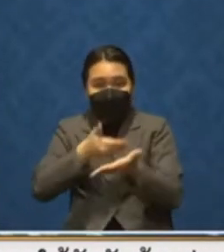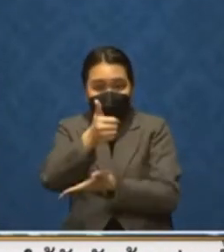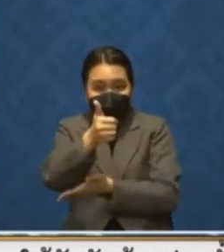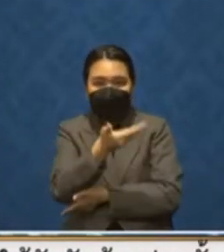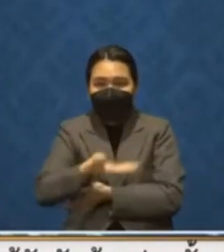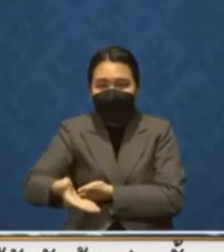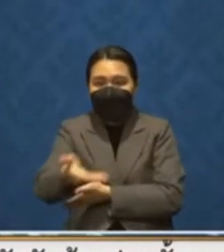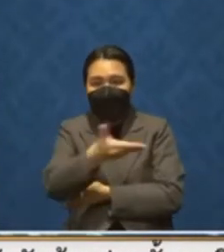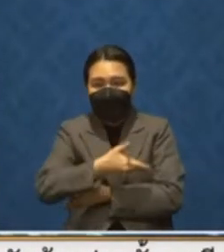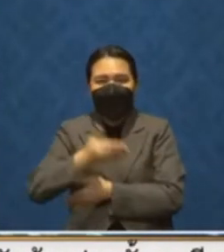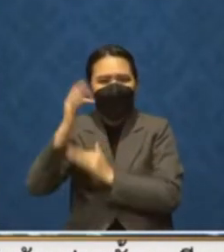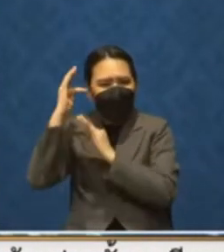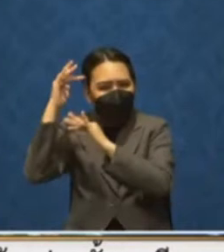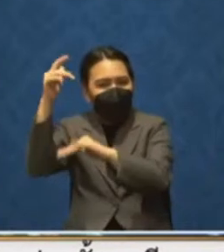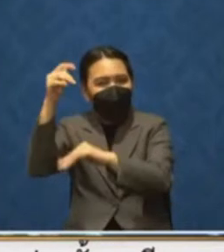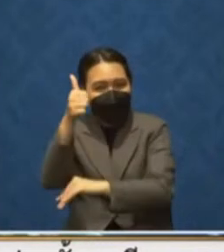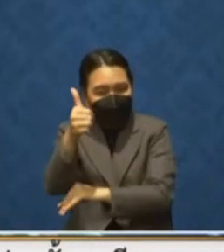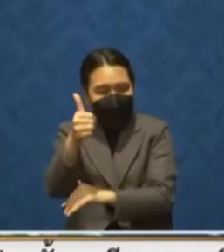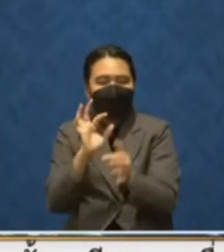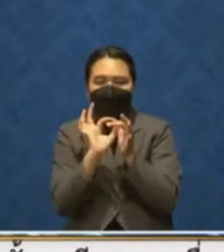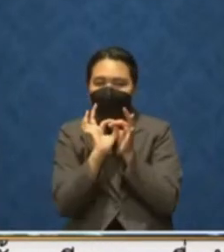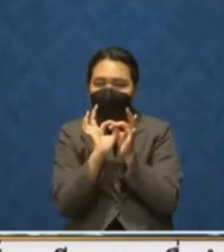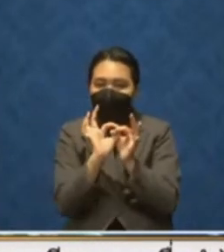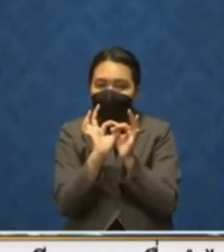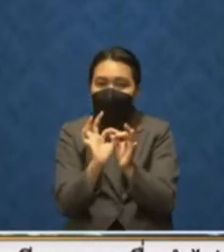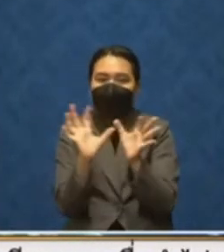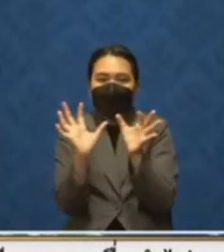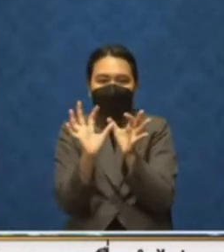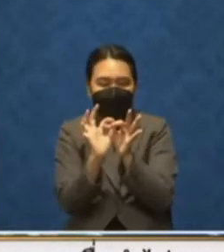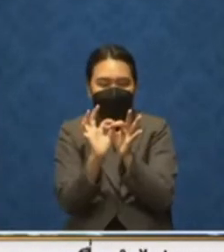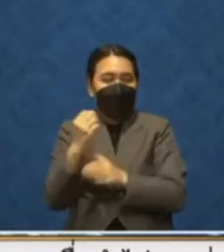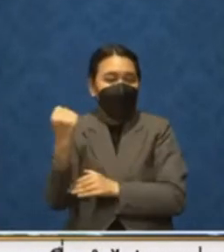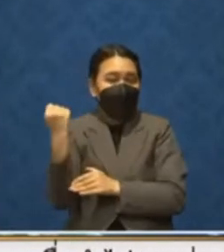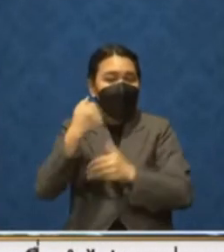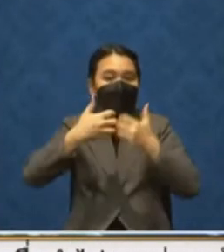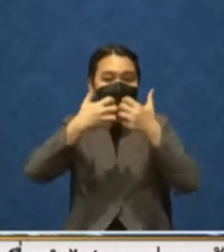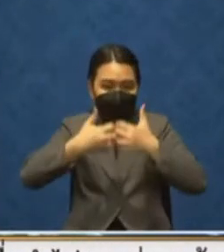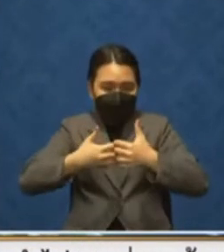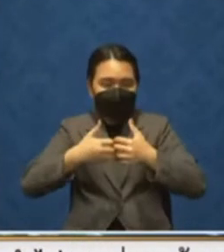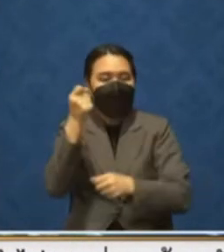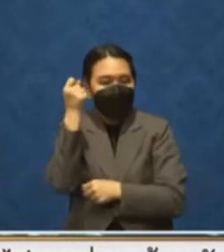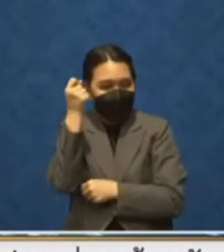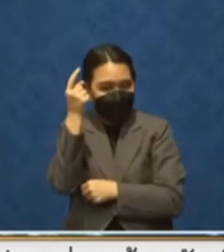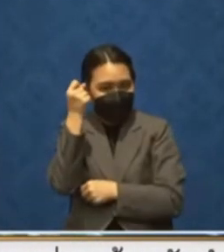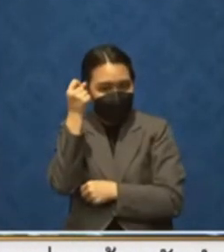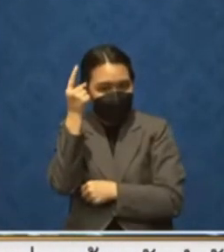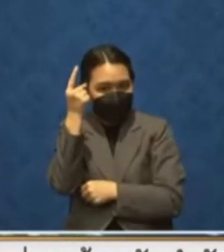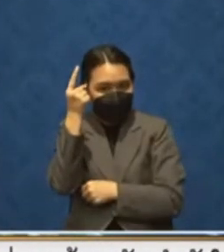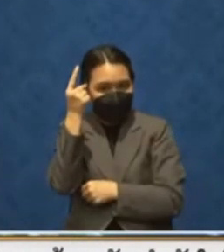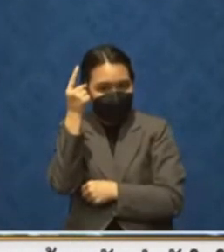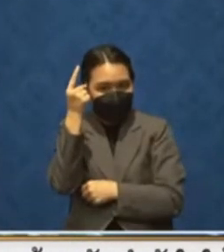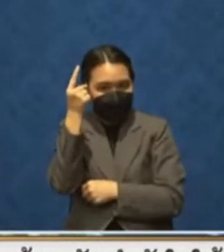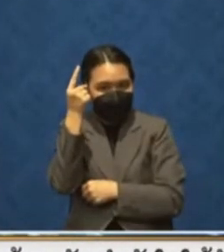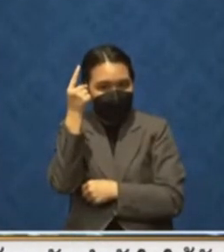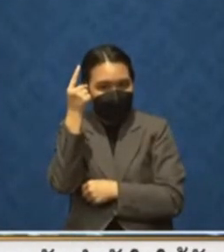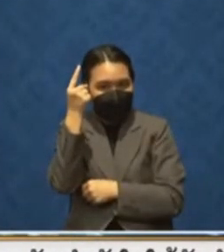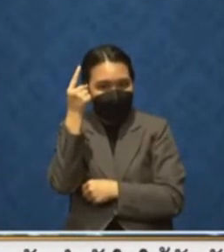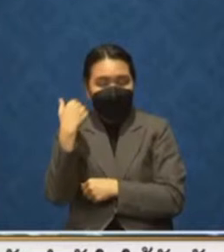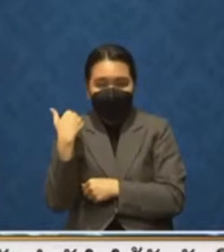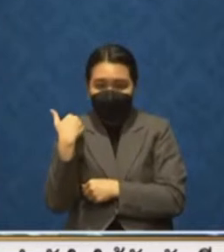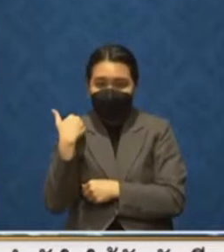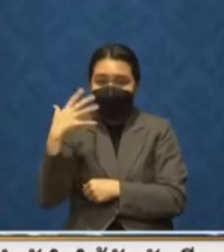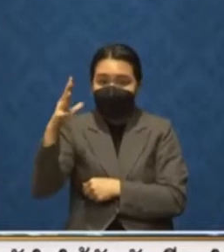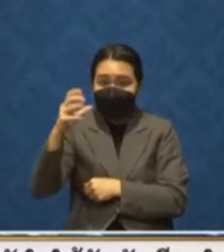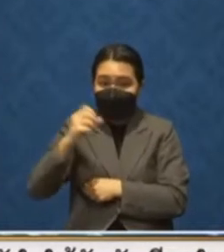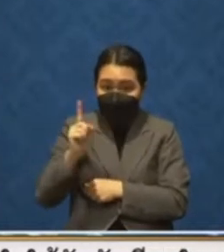นะครับและความห่วงใยในเรื่องของกำลังการผลิตที่เกิดขึ้นมาแต่ครับว่ามันมีที่มาต่าง